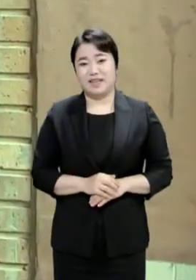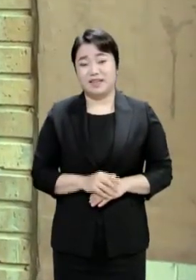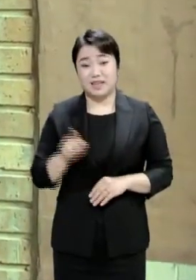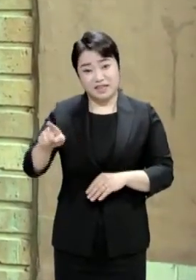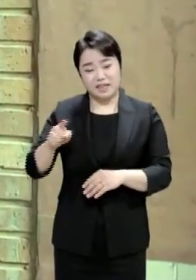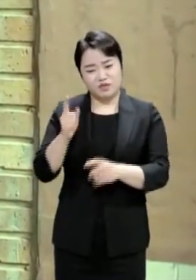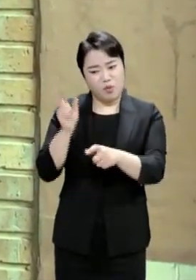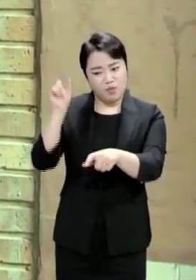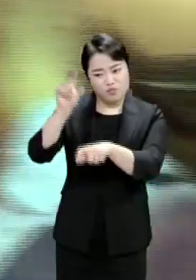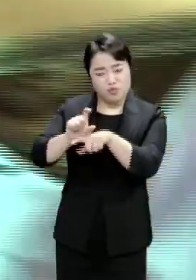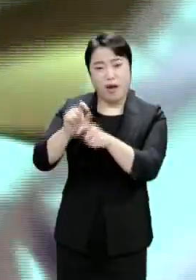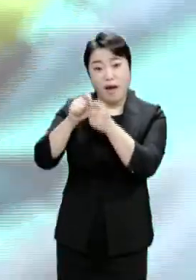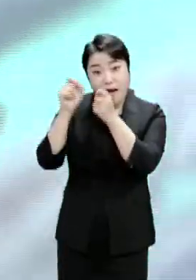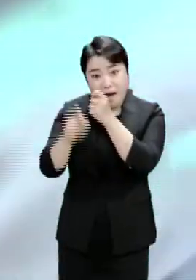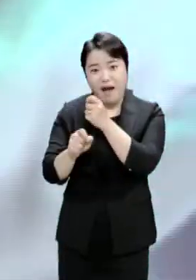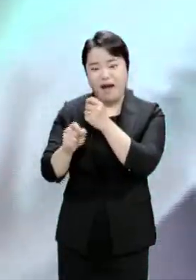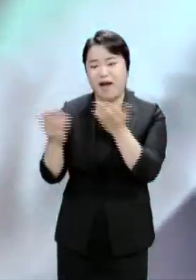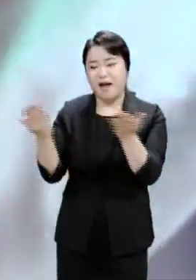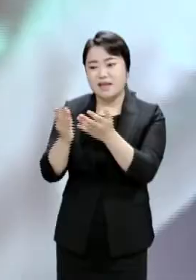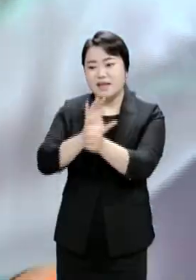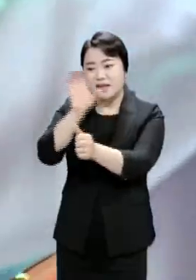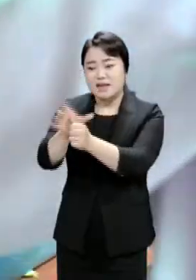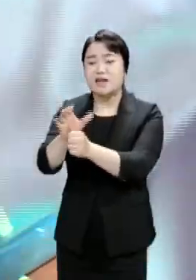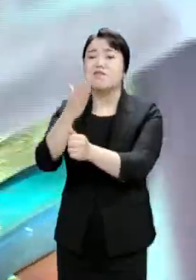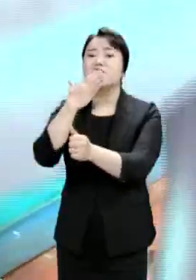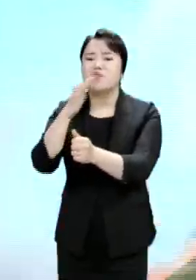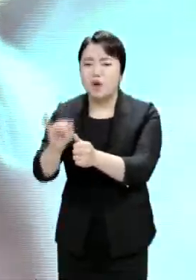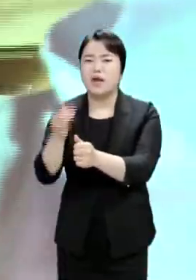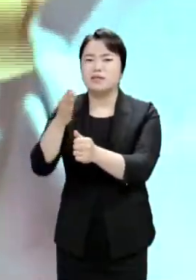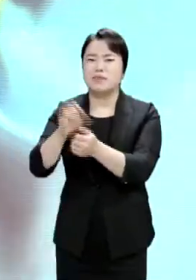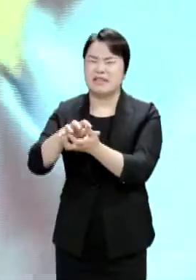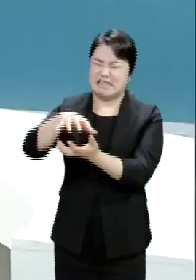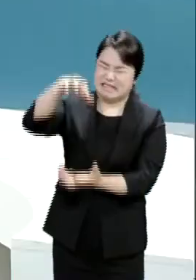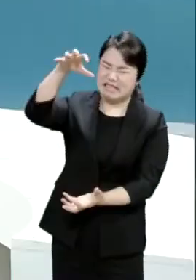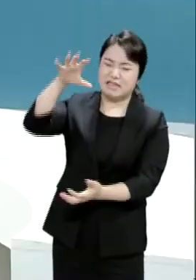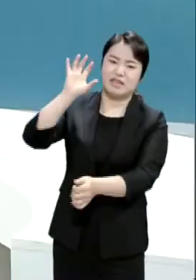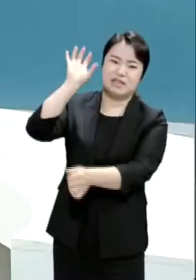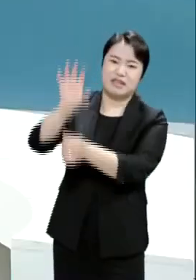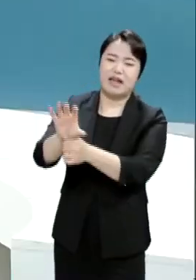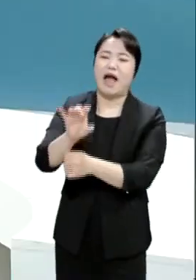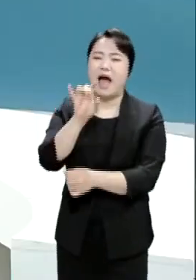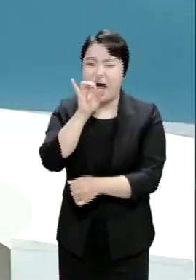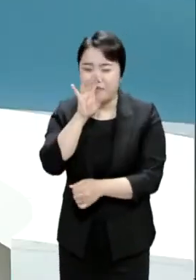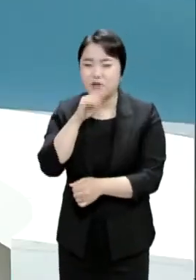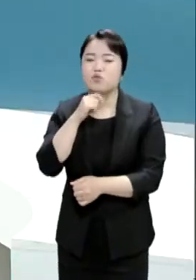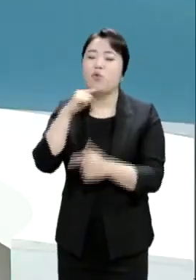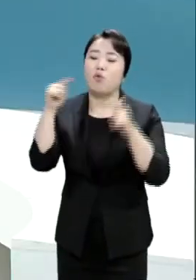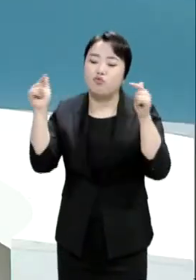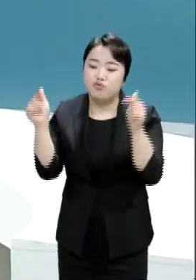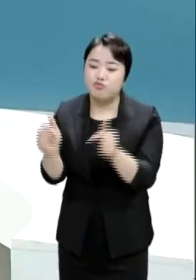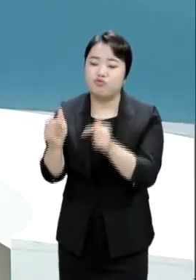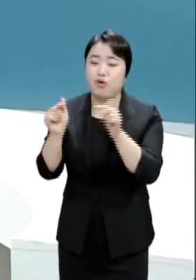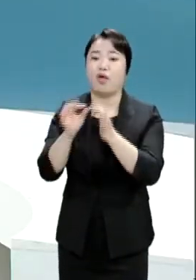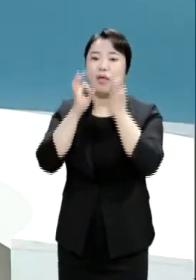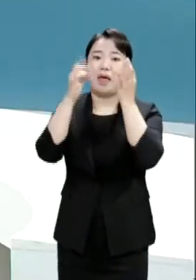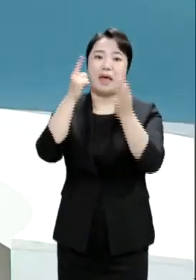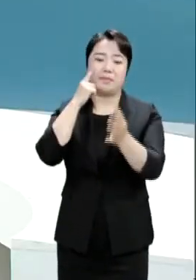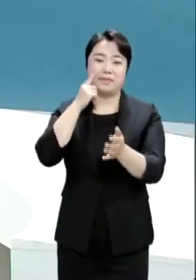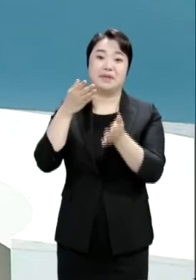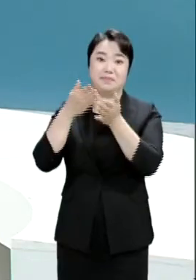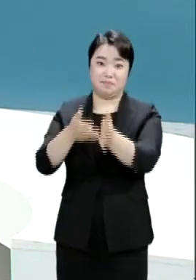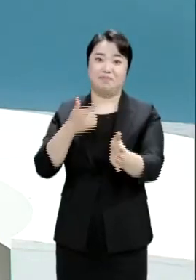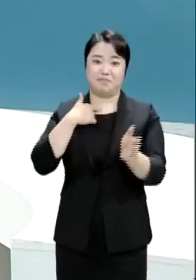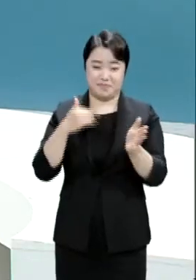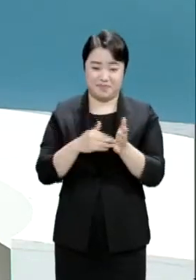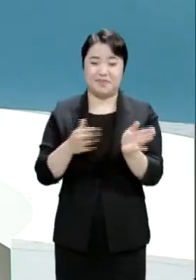그거를 부가적으로 하더라도 최소화하자. 이렇게 이제 주장을 하고 있습니다. 마지막으로 이제 이런 문제점을 좀 해소하기 위해서 지역에 이제